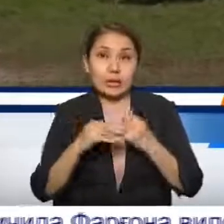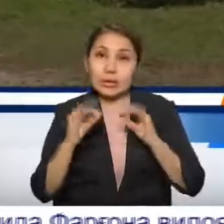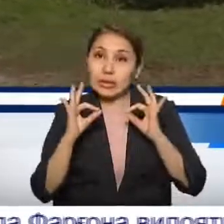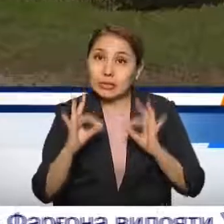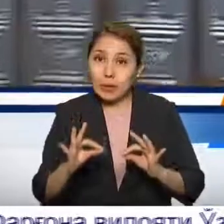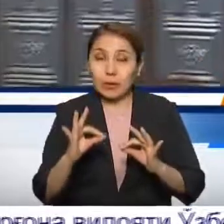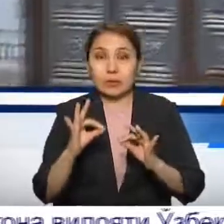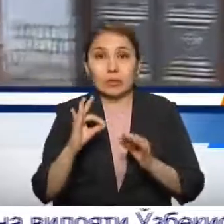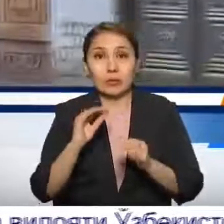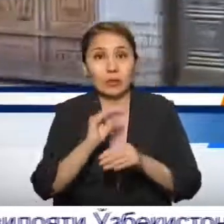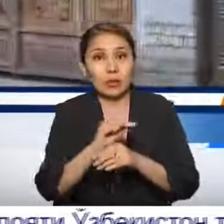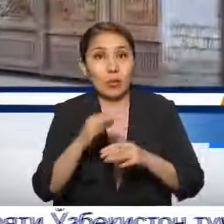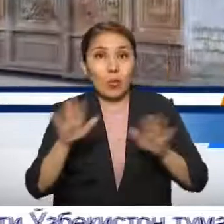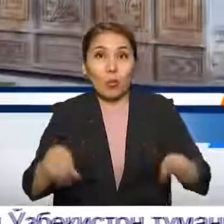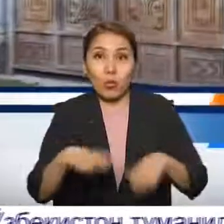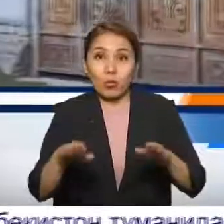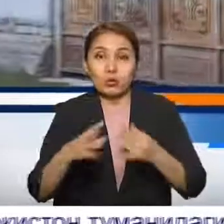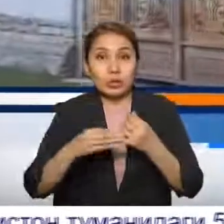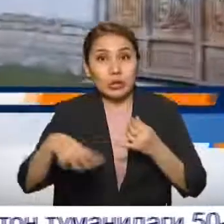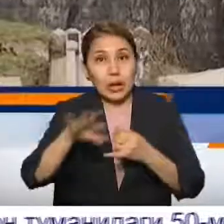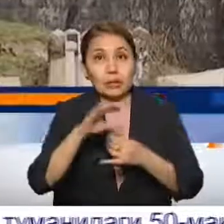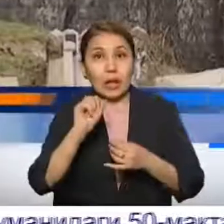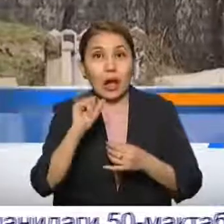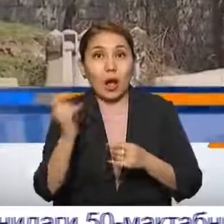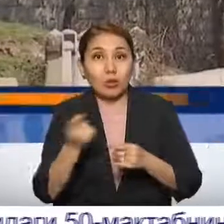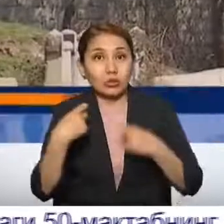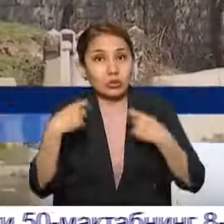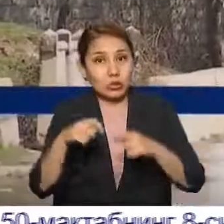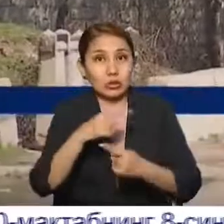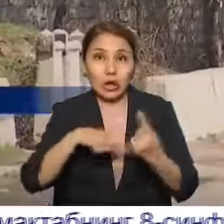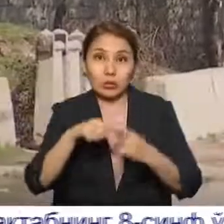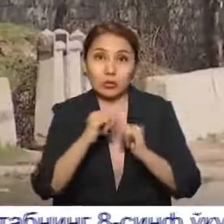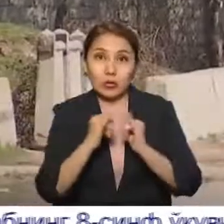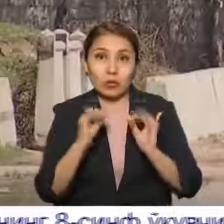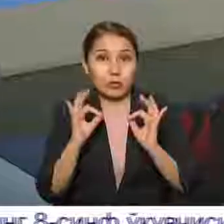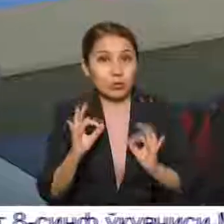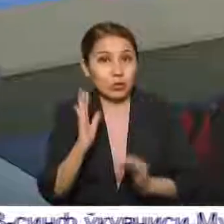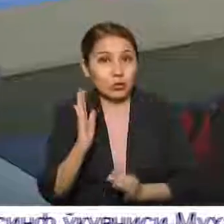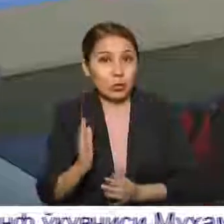foydalanishga erishiladi. Bo'sh yerlarni auksionga chiqarish orqali tadbirkorlikni rivojiga munosib hissa qo'shiladi.